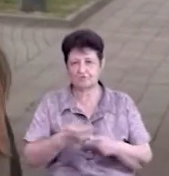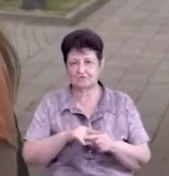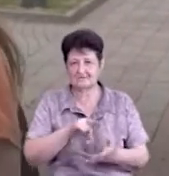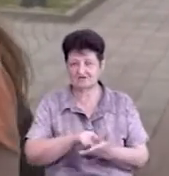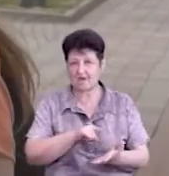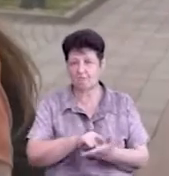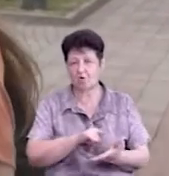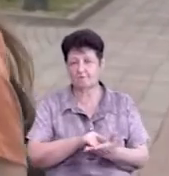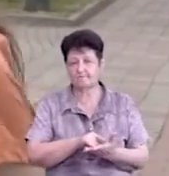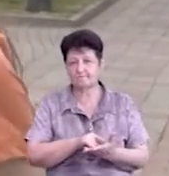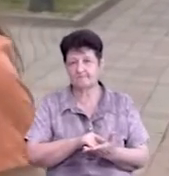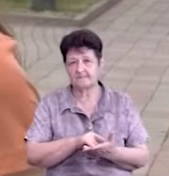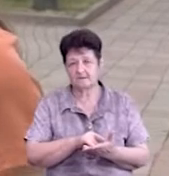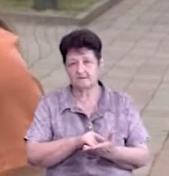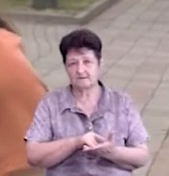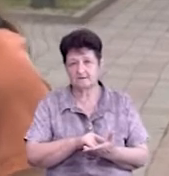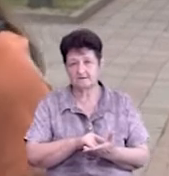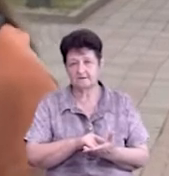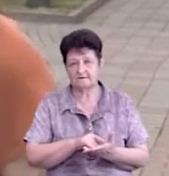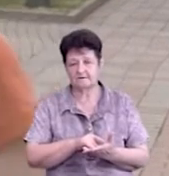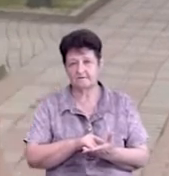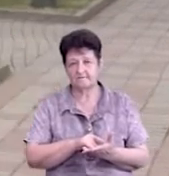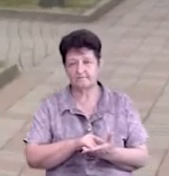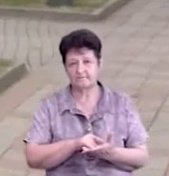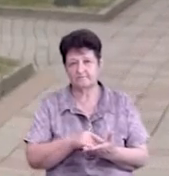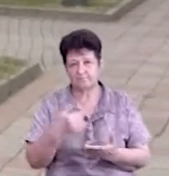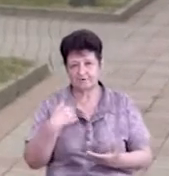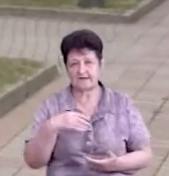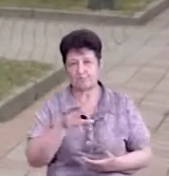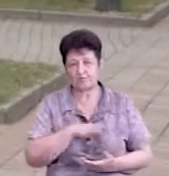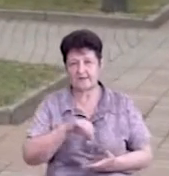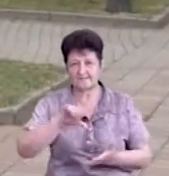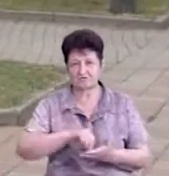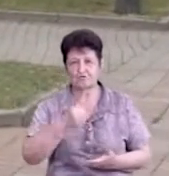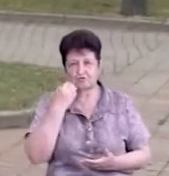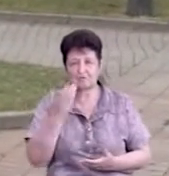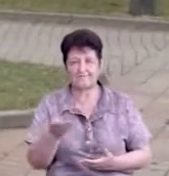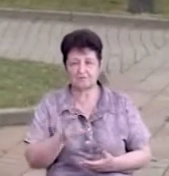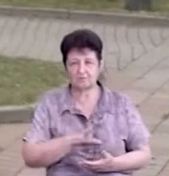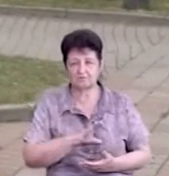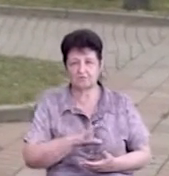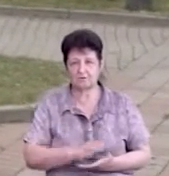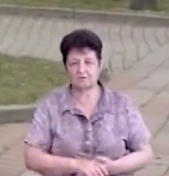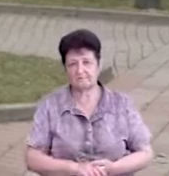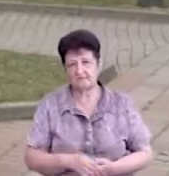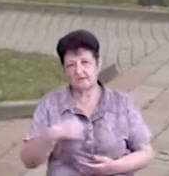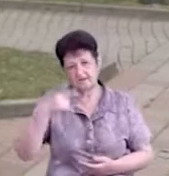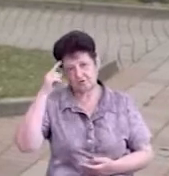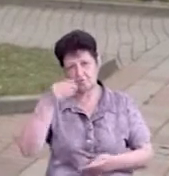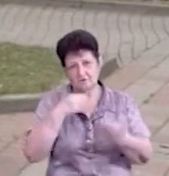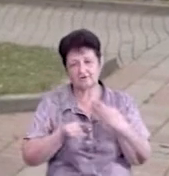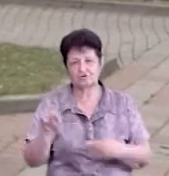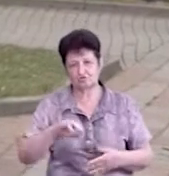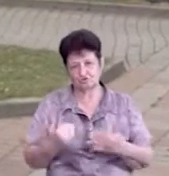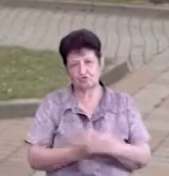хоча, хоча я була присутня при тому, коли вони були. Ну, але я думаю, краще, можливо,